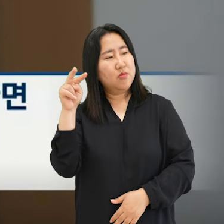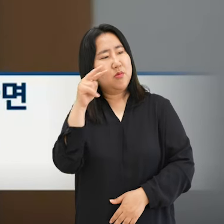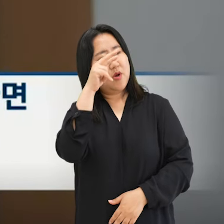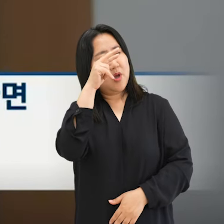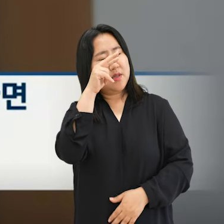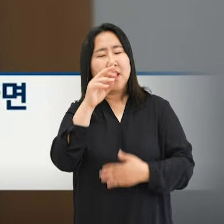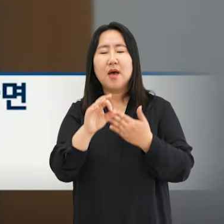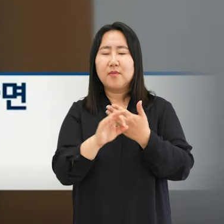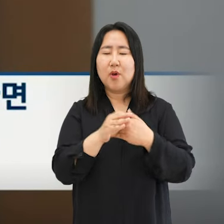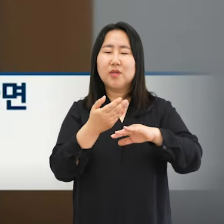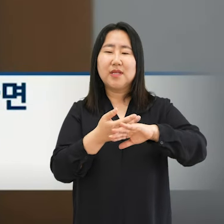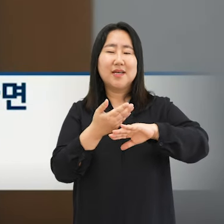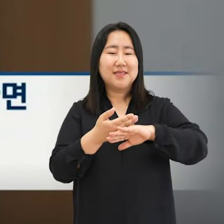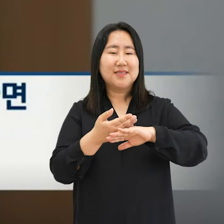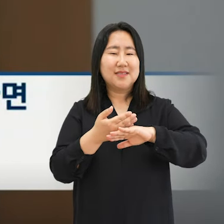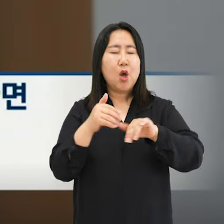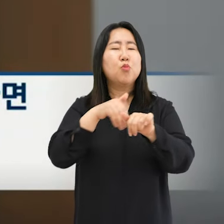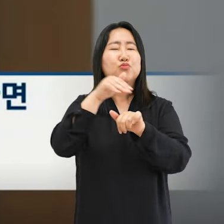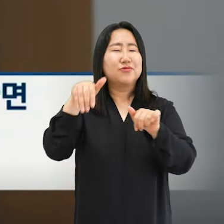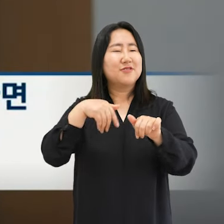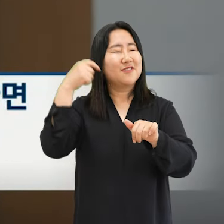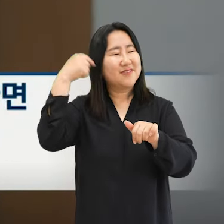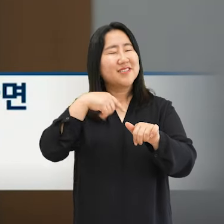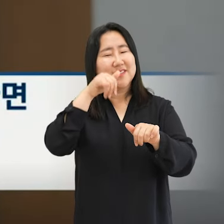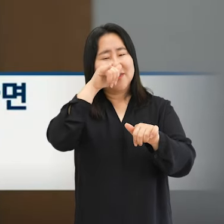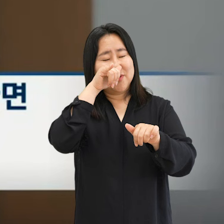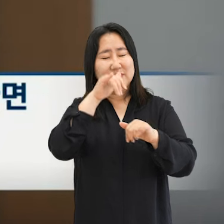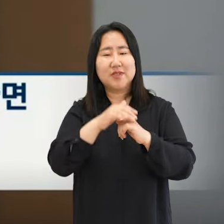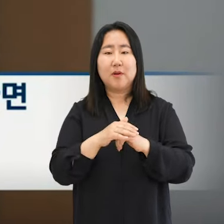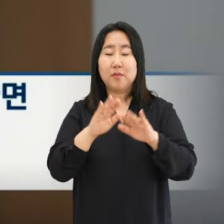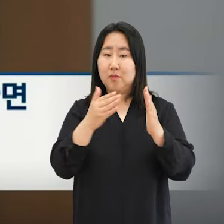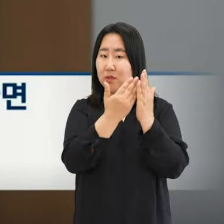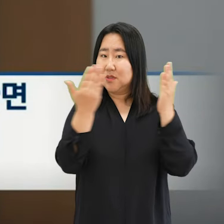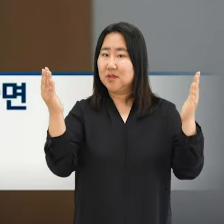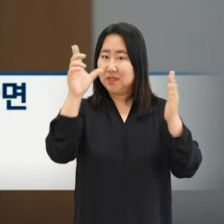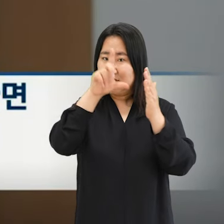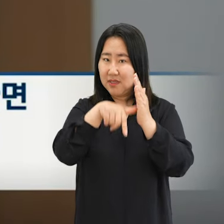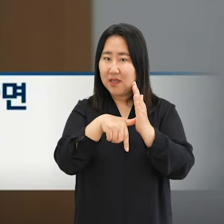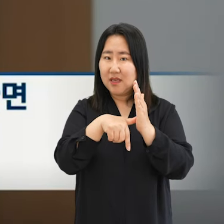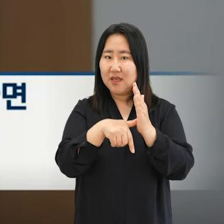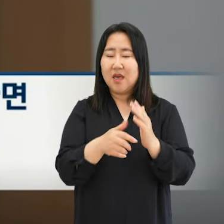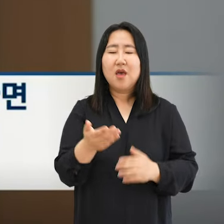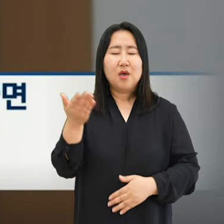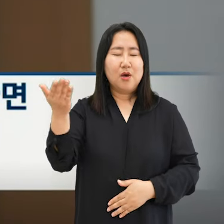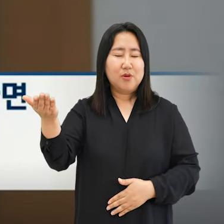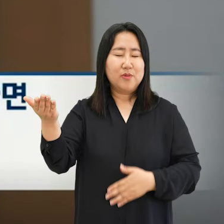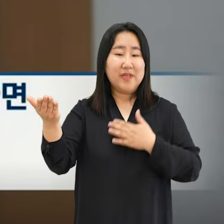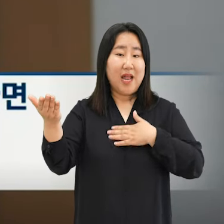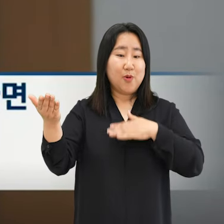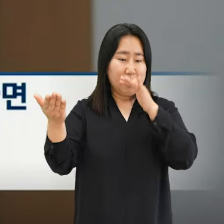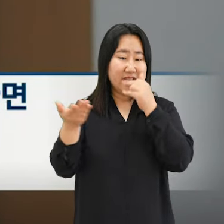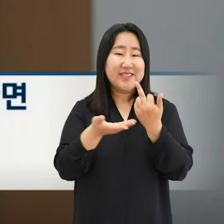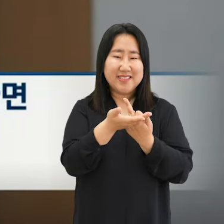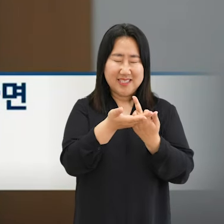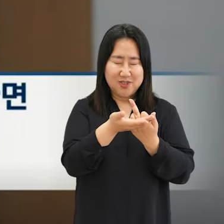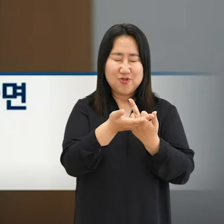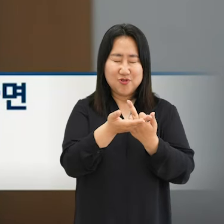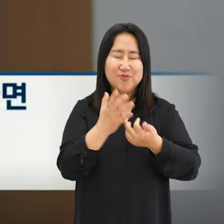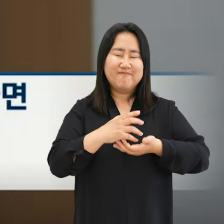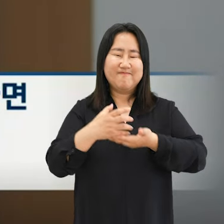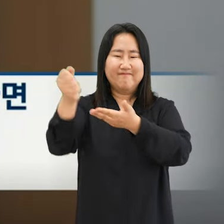작품을 보신다면 또 다른 풍경을 만나보실 수 있습니다. 이번 전시회에서 여러분들이 알고 있는 제주의